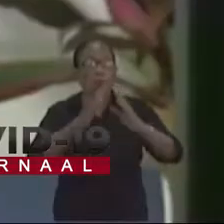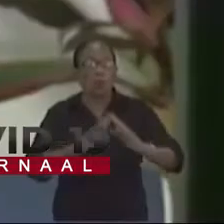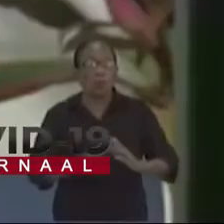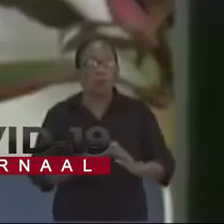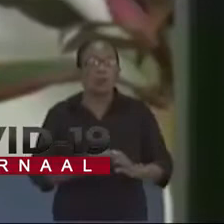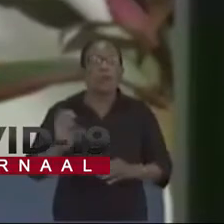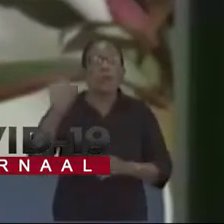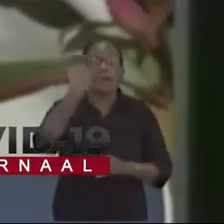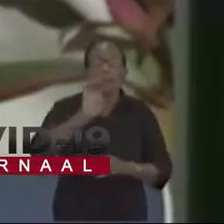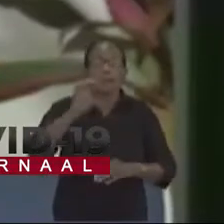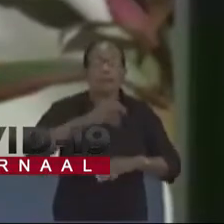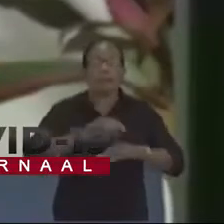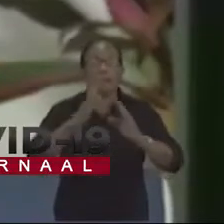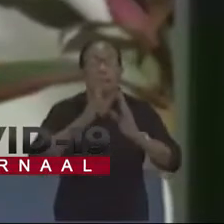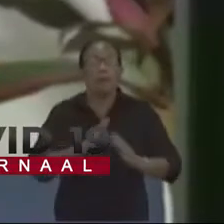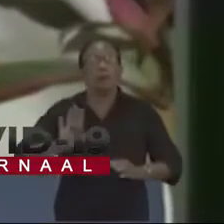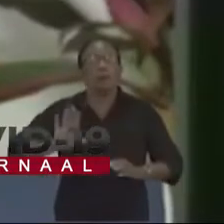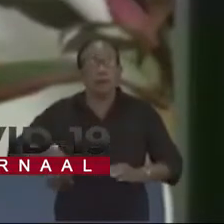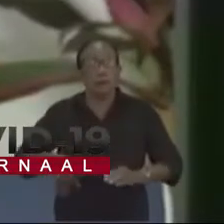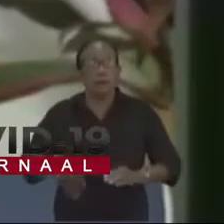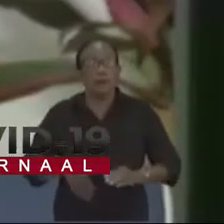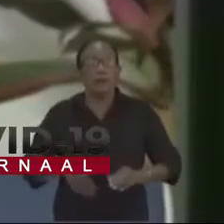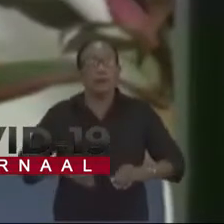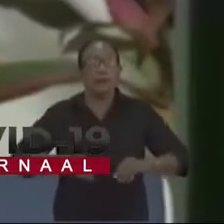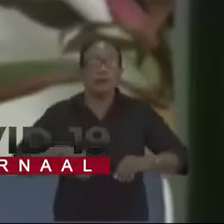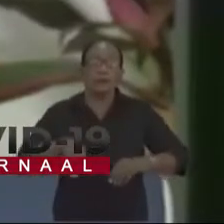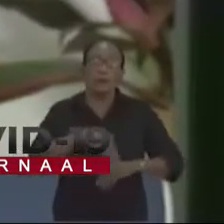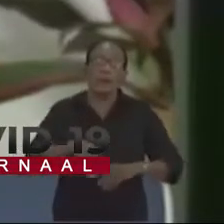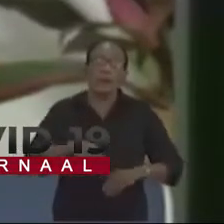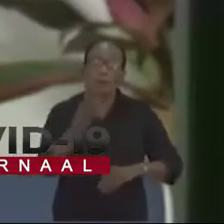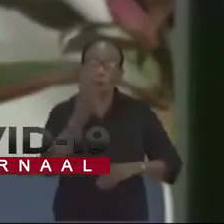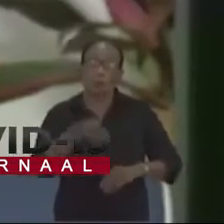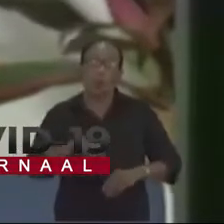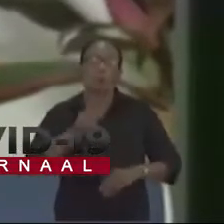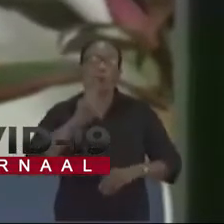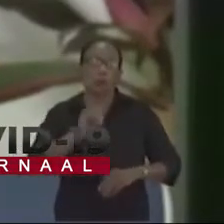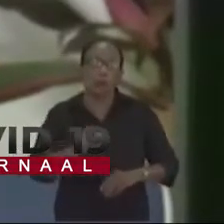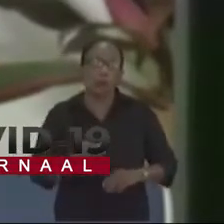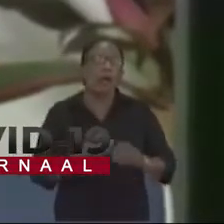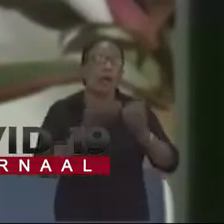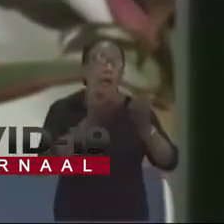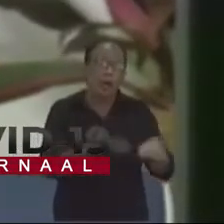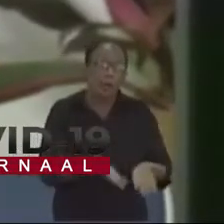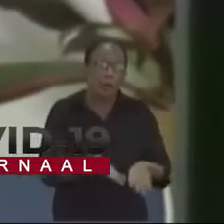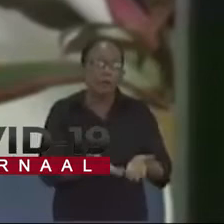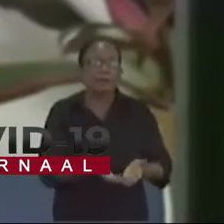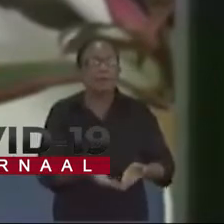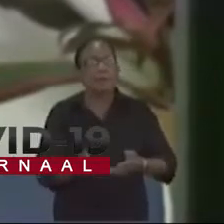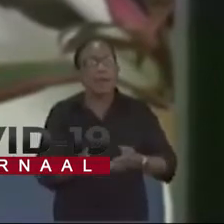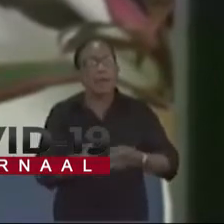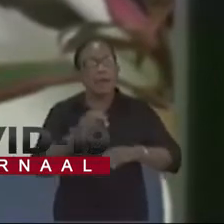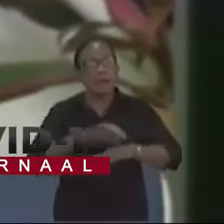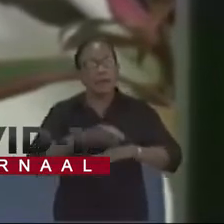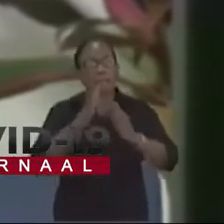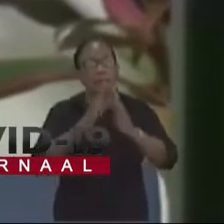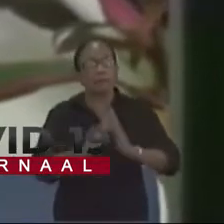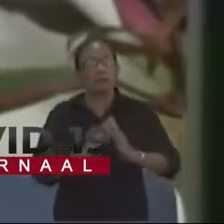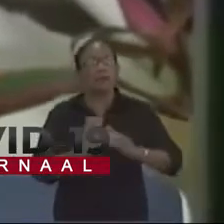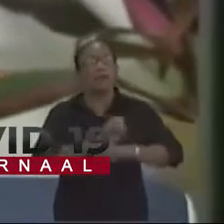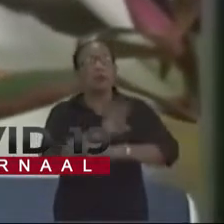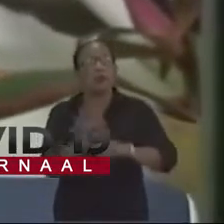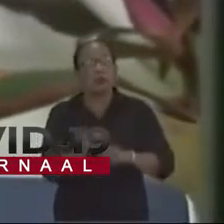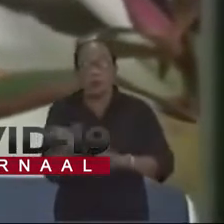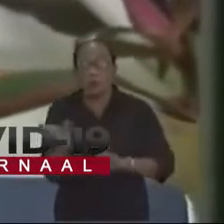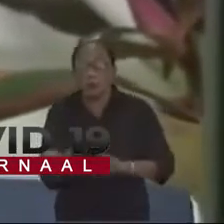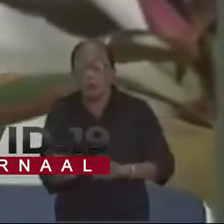regionaal ziekenhuis Wanica is vanaf begin maart 2020 aangesteld als de COVID-designated hospital van Suriname. Wat betekent